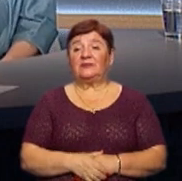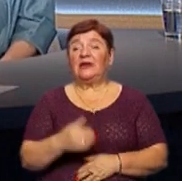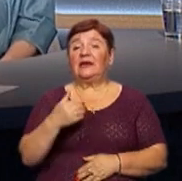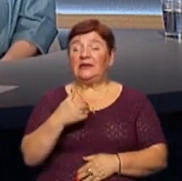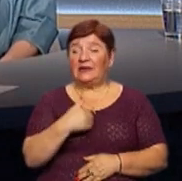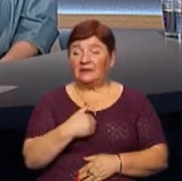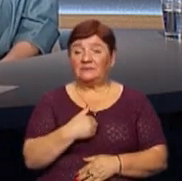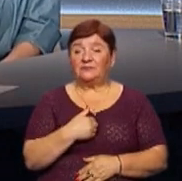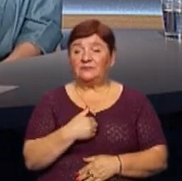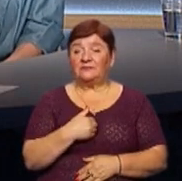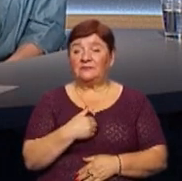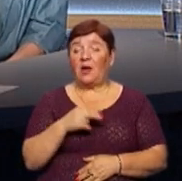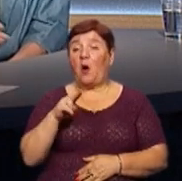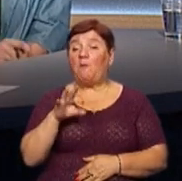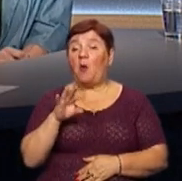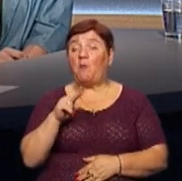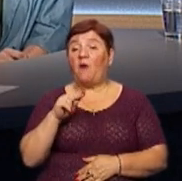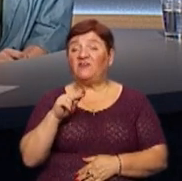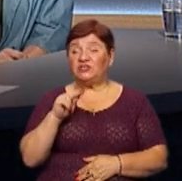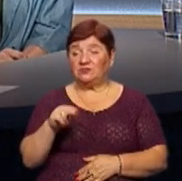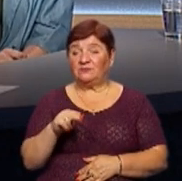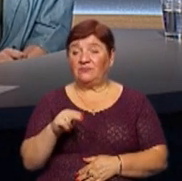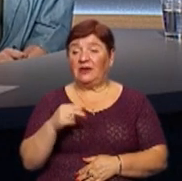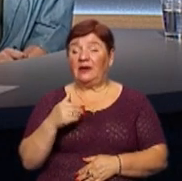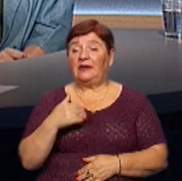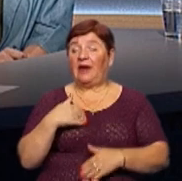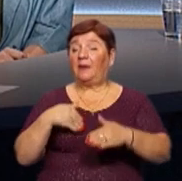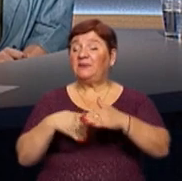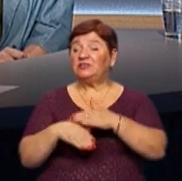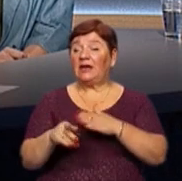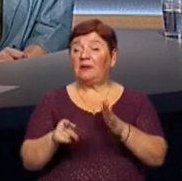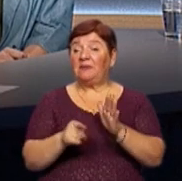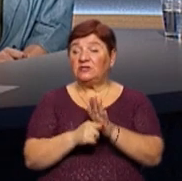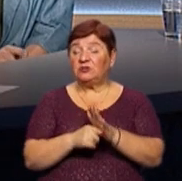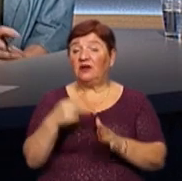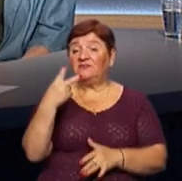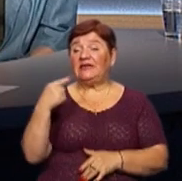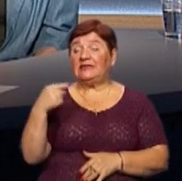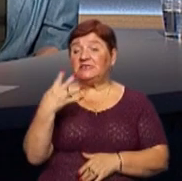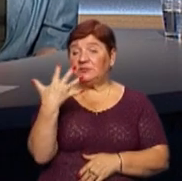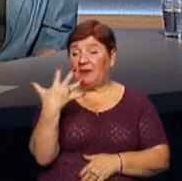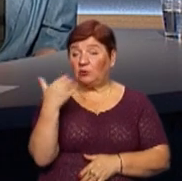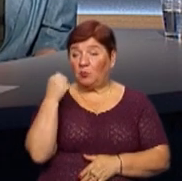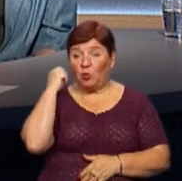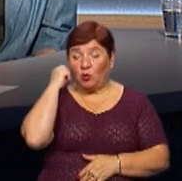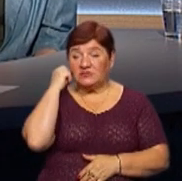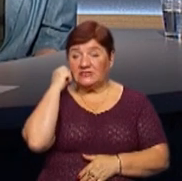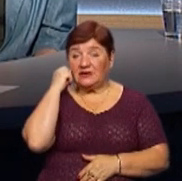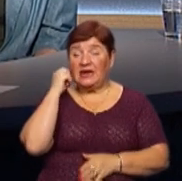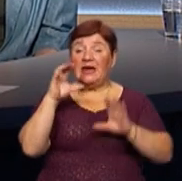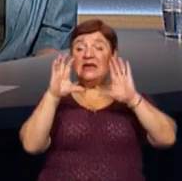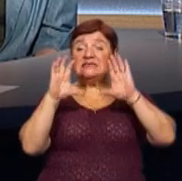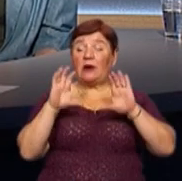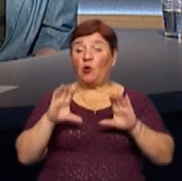Я Пович. Я пішла на пенсію у 2005 році.